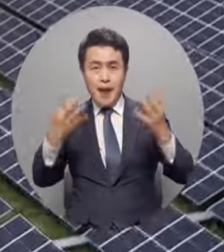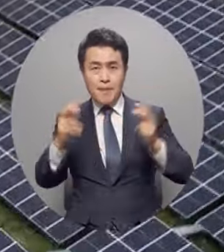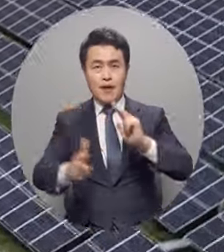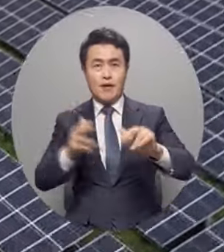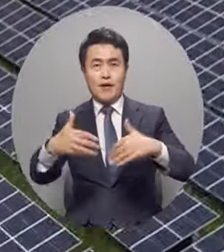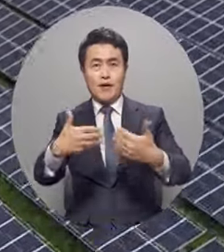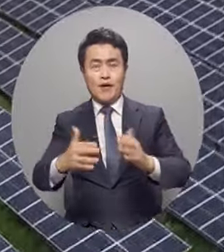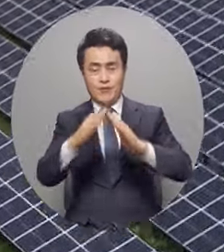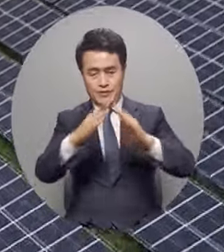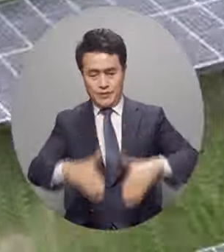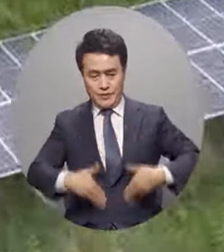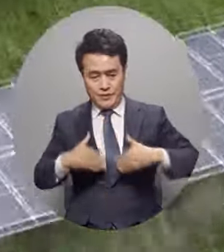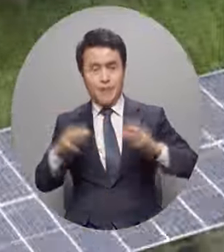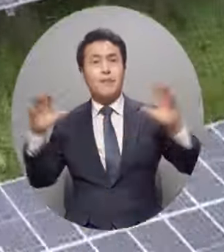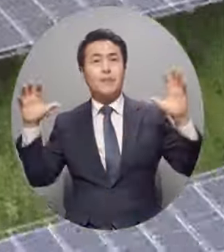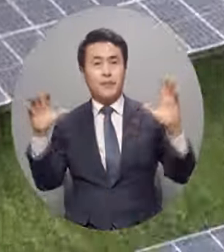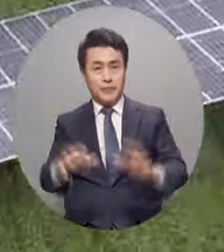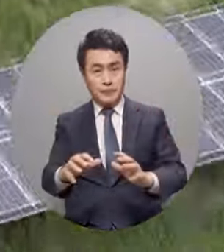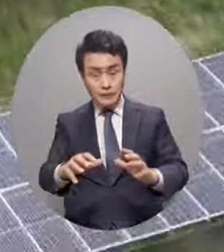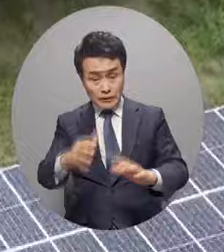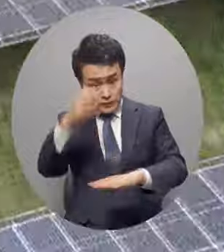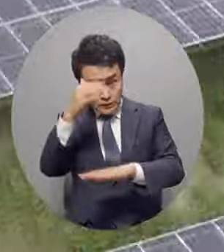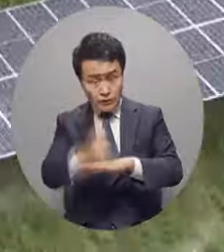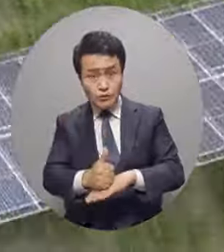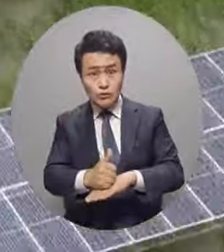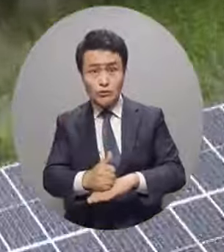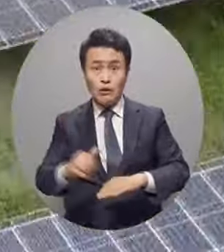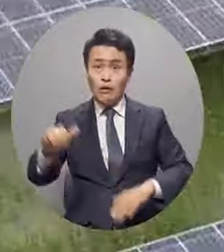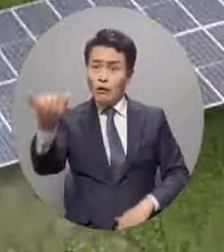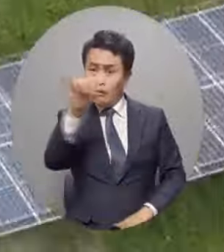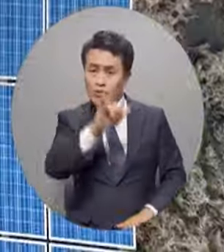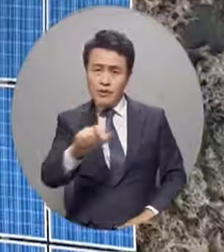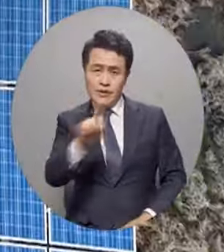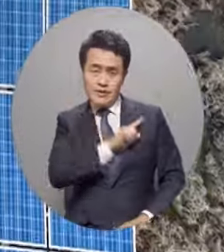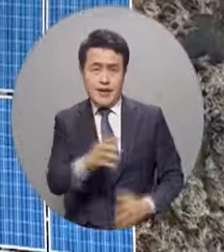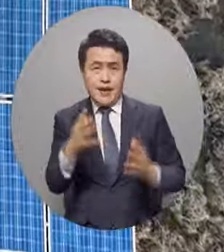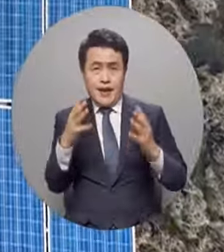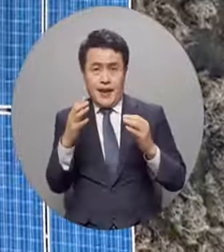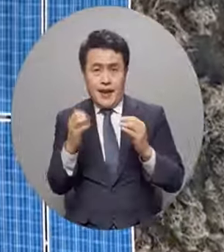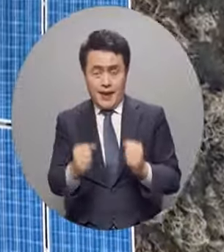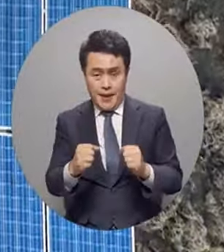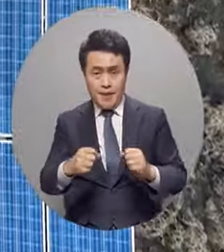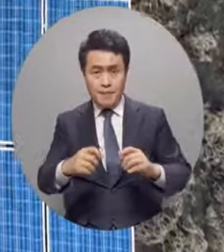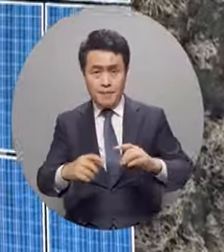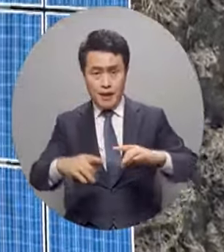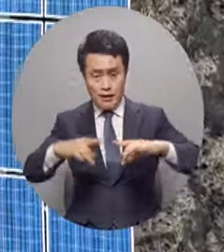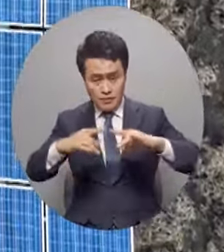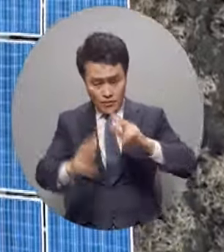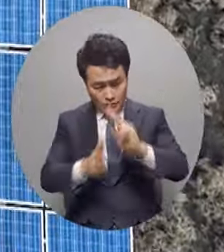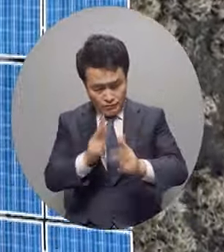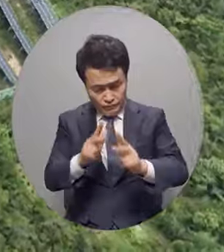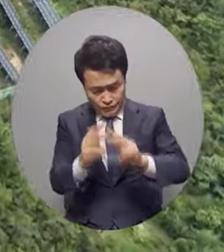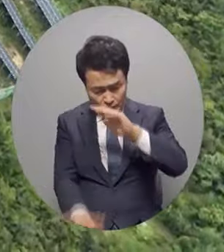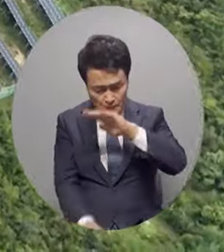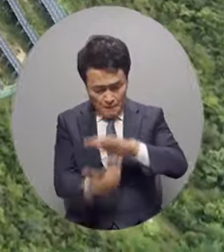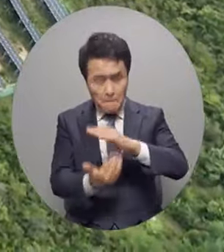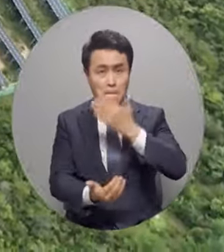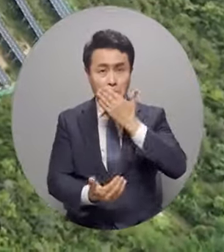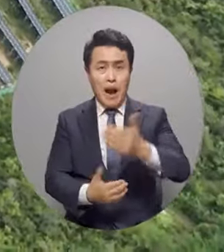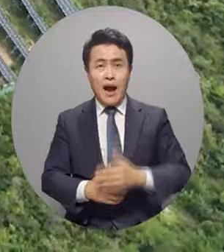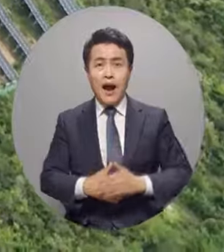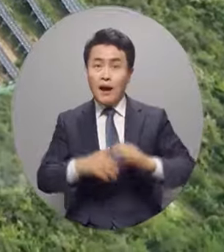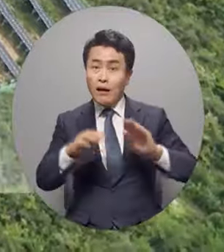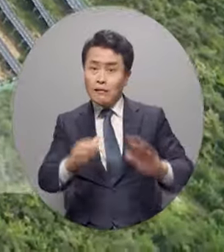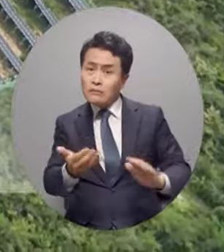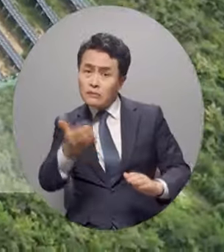사업자들이 전남에 몰렸고 그 결과 전국에서 가장 많은 발전 설비 용량을 기록했습니다.